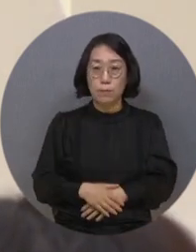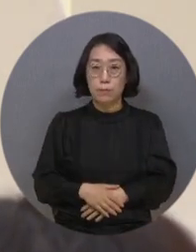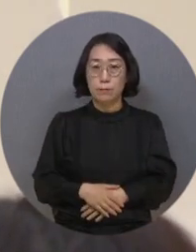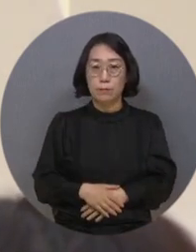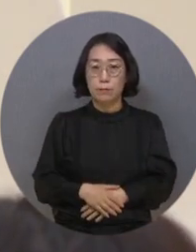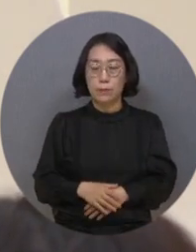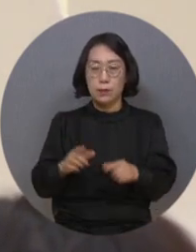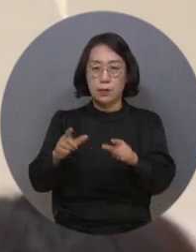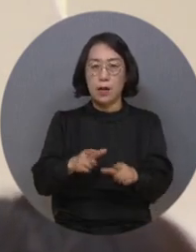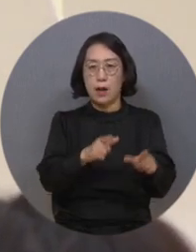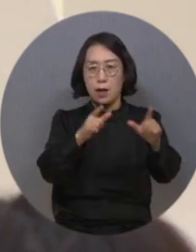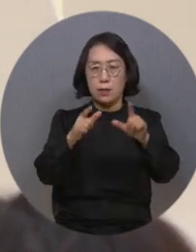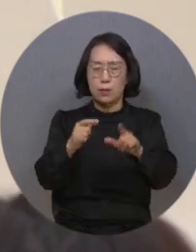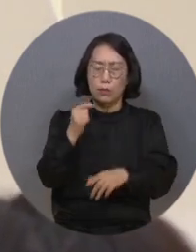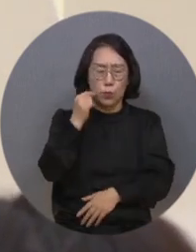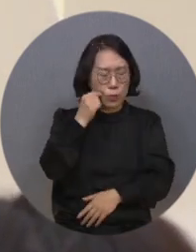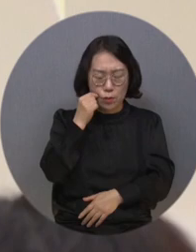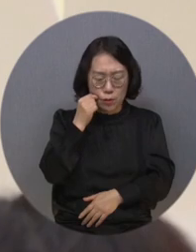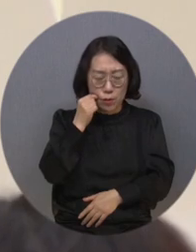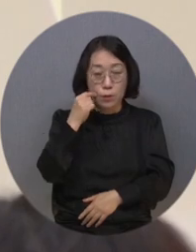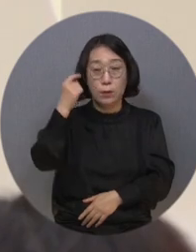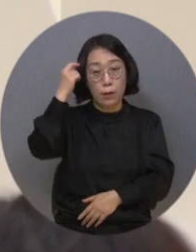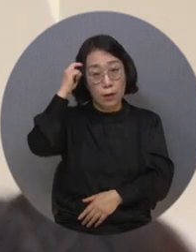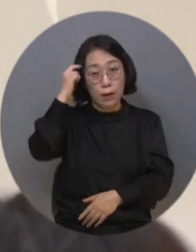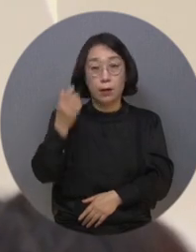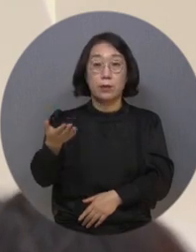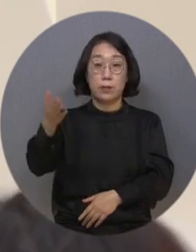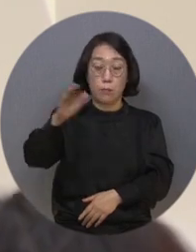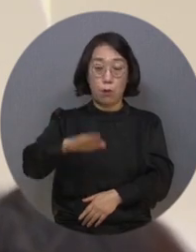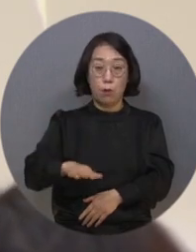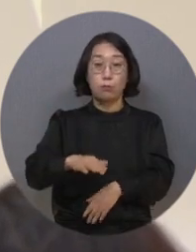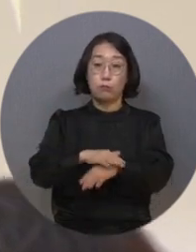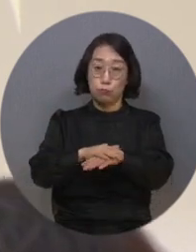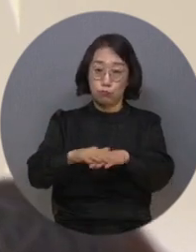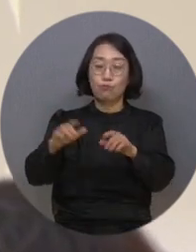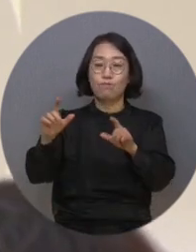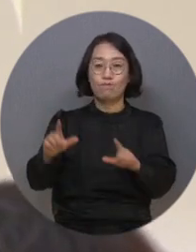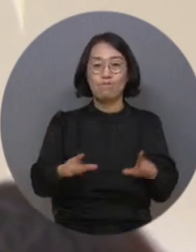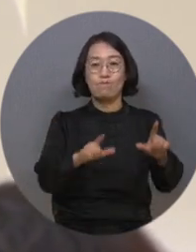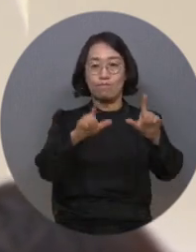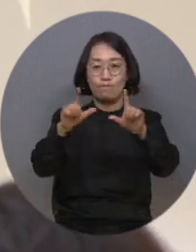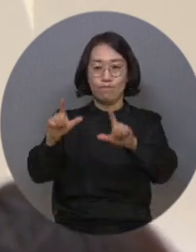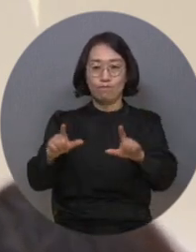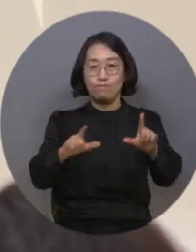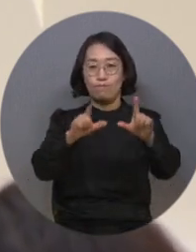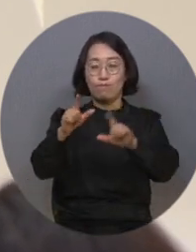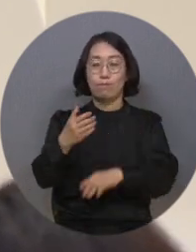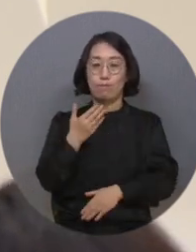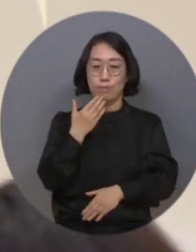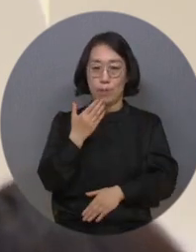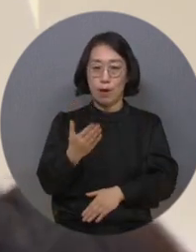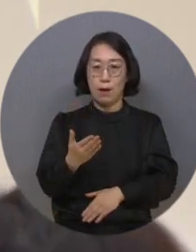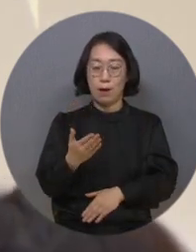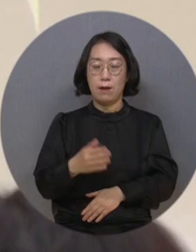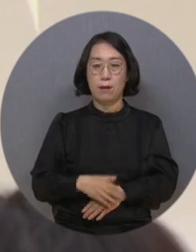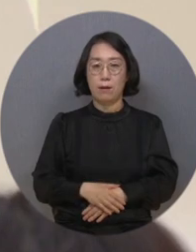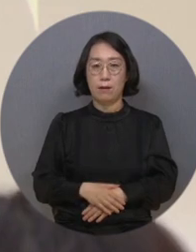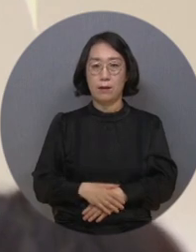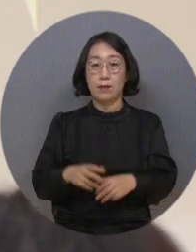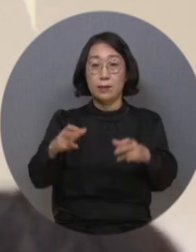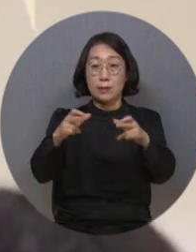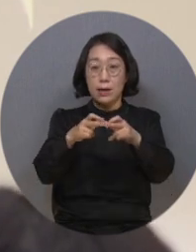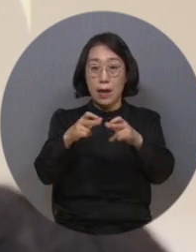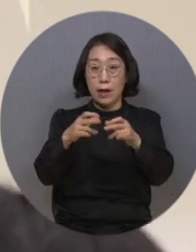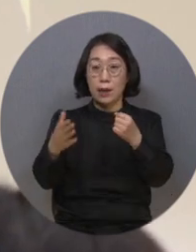못 살 줄 알았지만 이렇게 가치 있는 삶을 살게 된 것입니다. 장애로